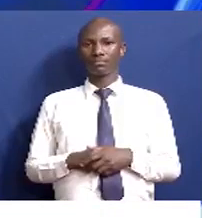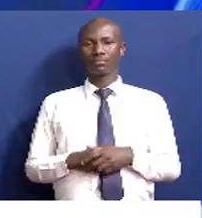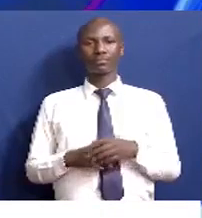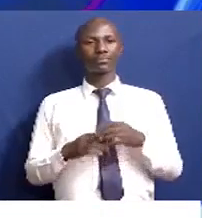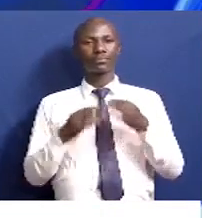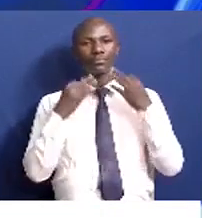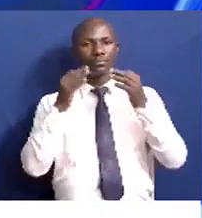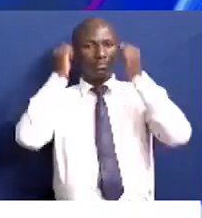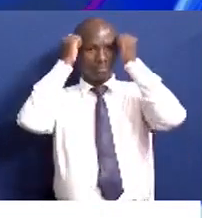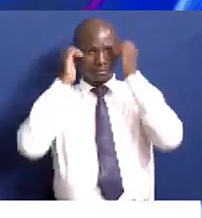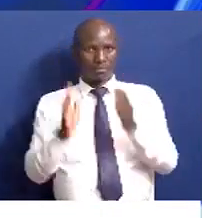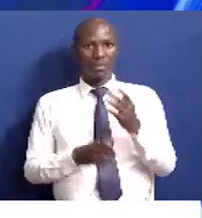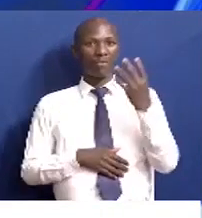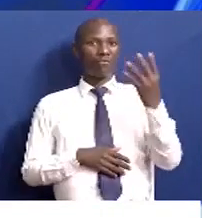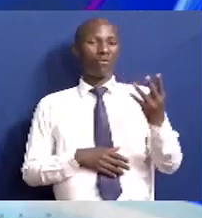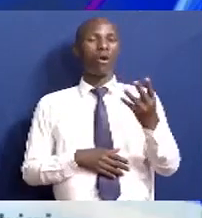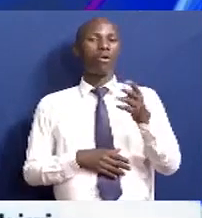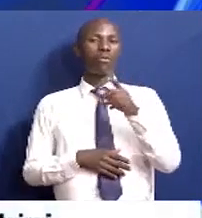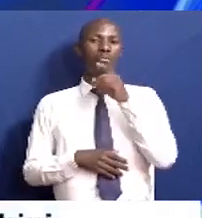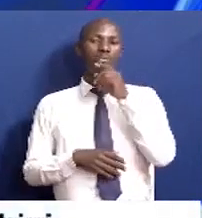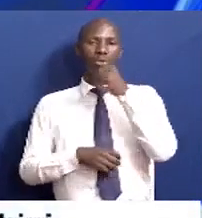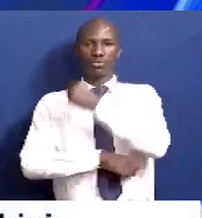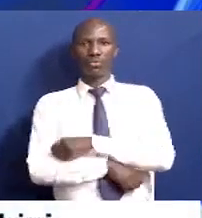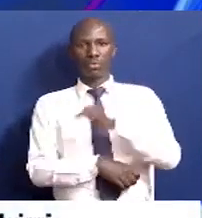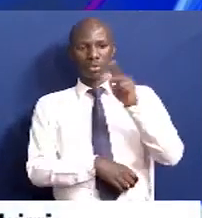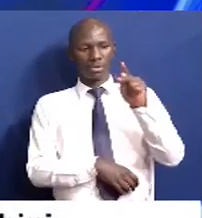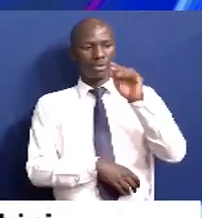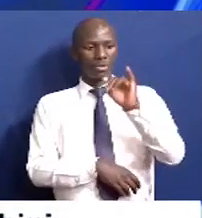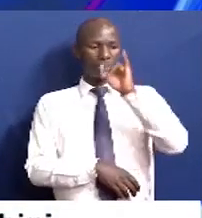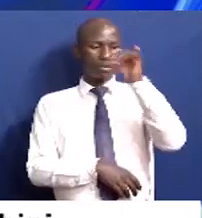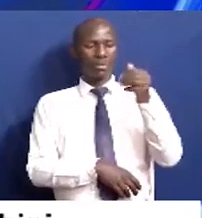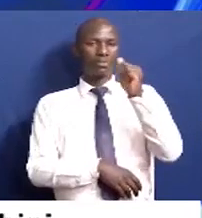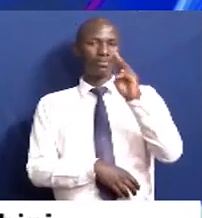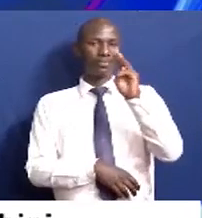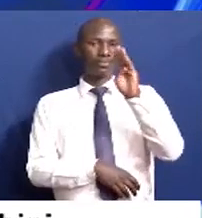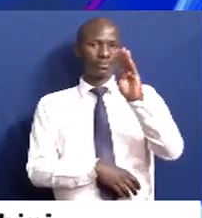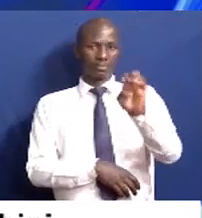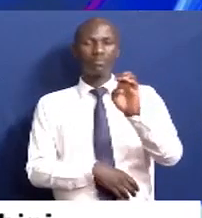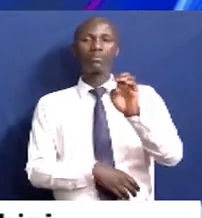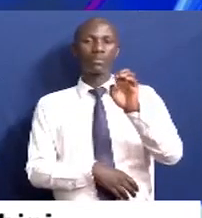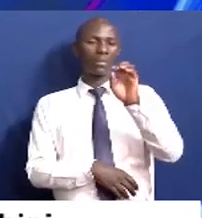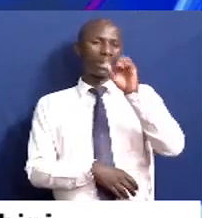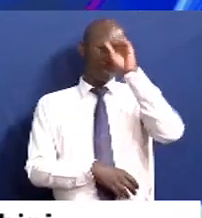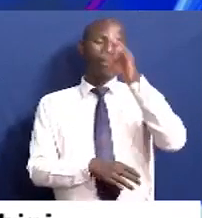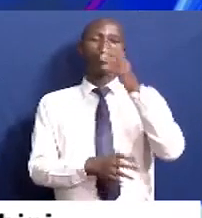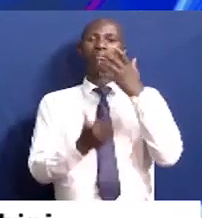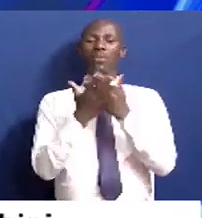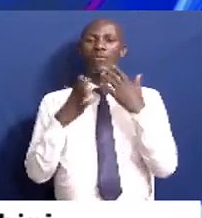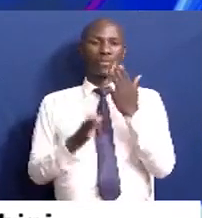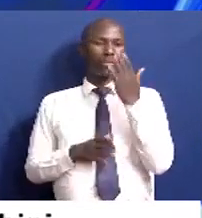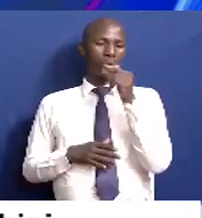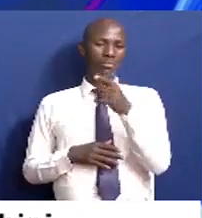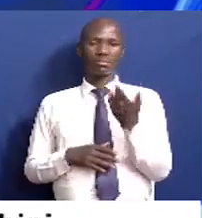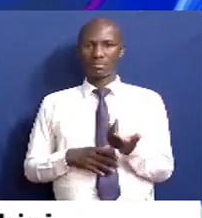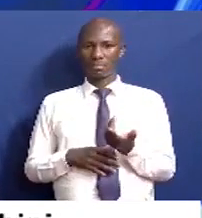Kudhiani kana Amanyiw'a na kuma Sukuluni wa imwana wa Kijabe ulai kuweka undini ya Kiambuni mavikie kidwa mami na kwikiwa Mbini maikonani wana